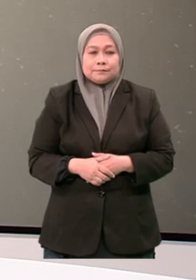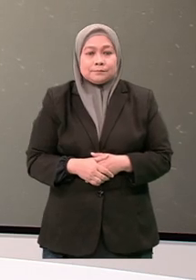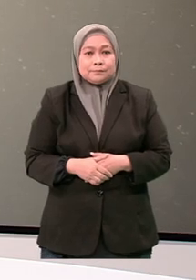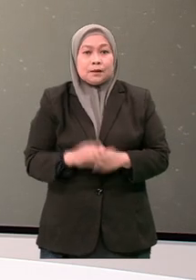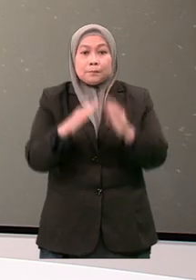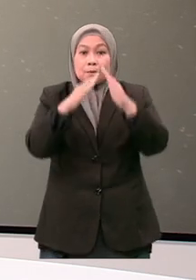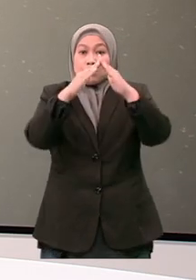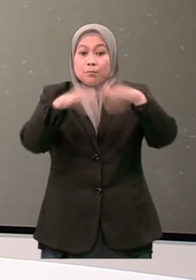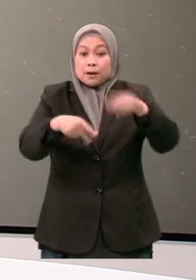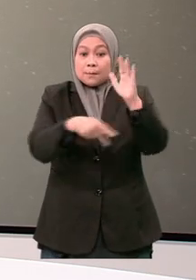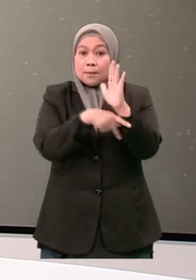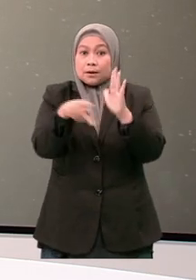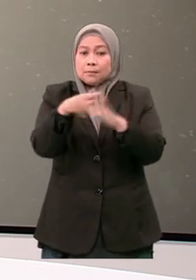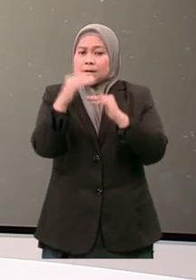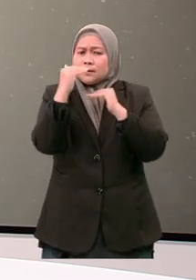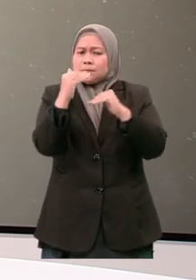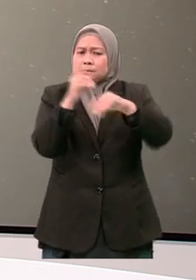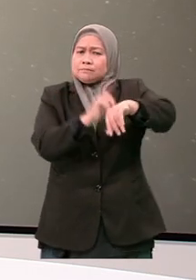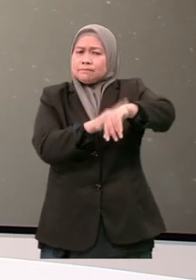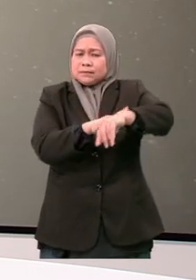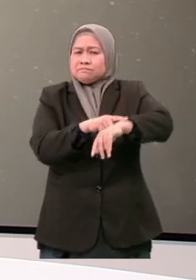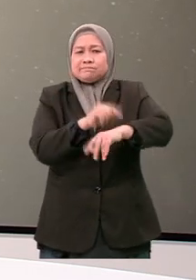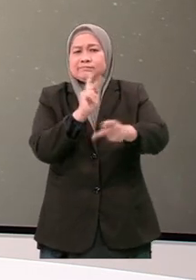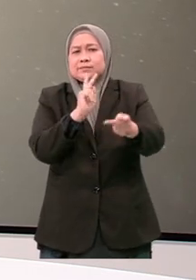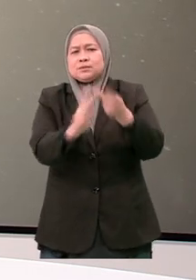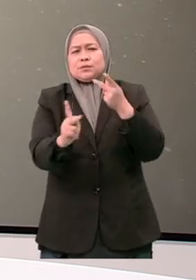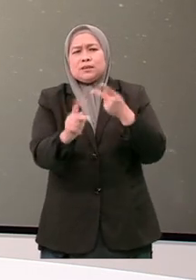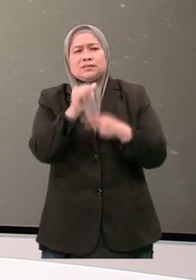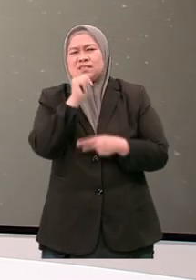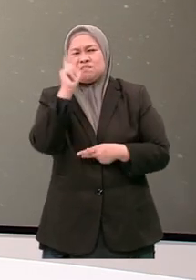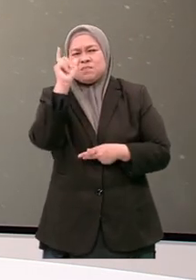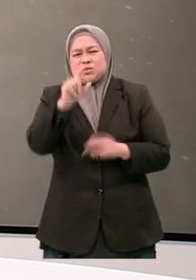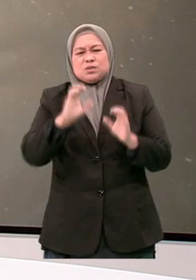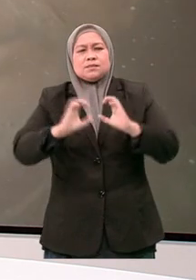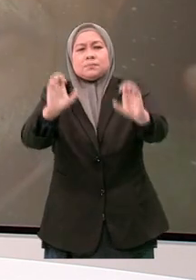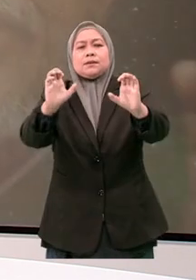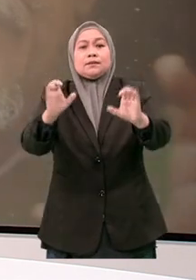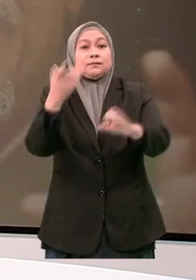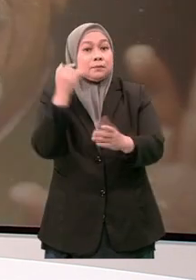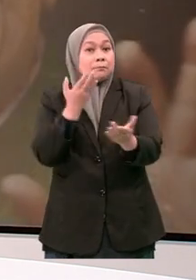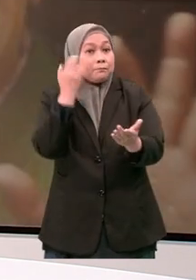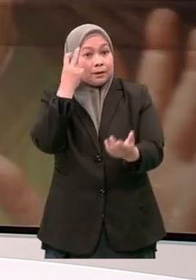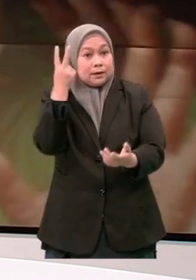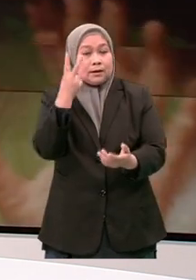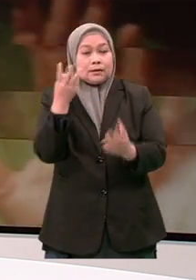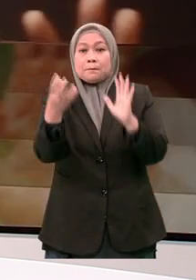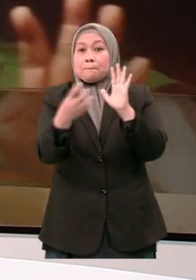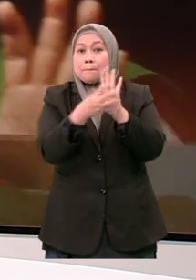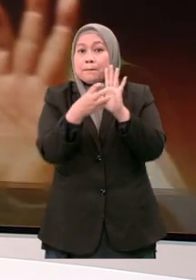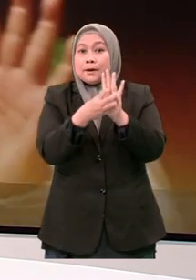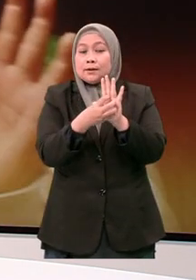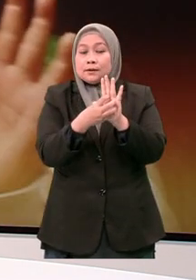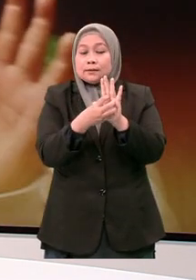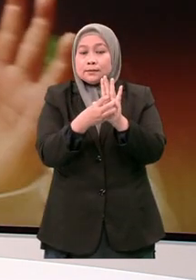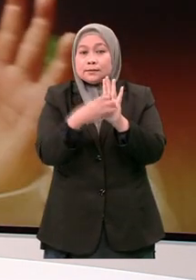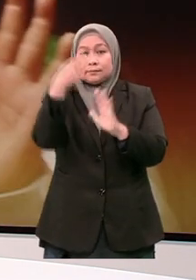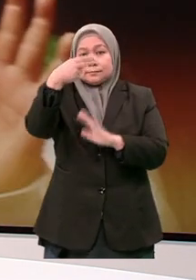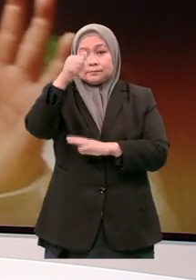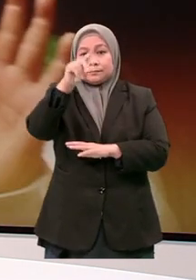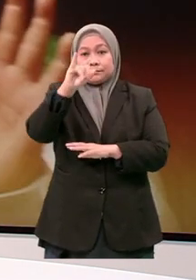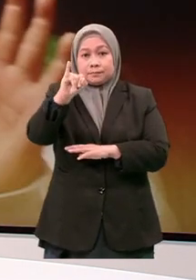pembubaran paliman dalam tempo terdekat adalah tidak wajar dan tidak perlu disegerakan ini pandangan presiden pas tahun Sri